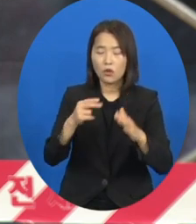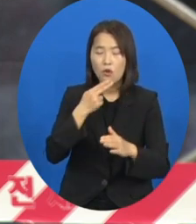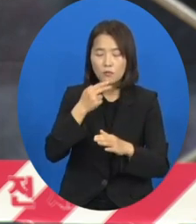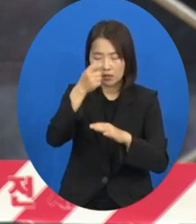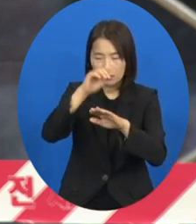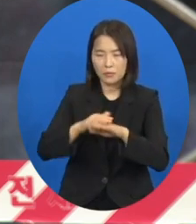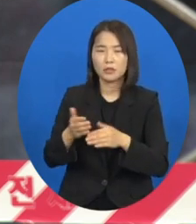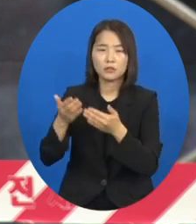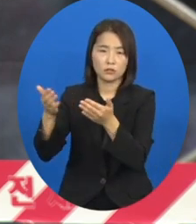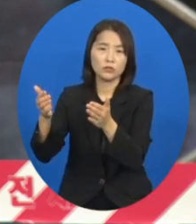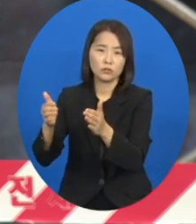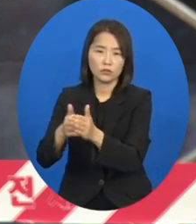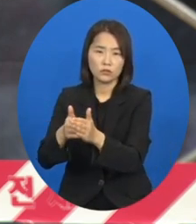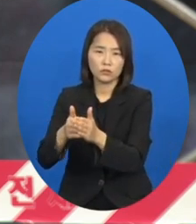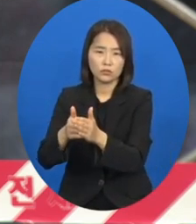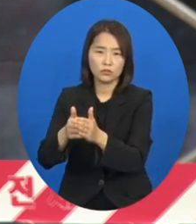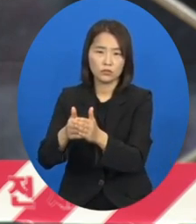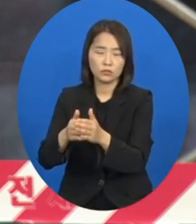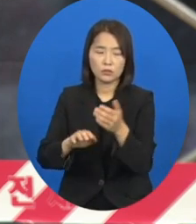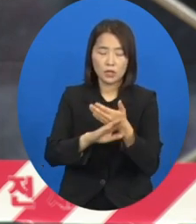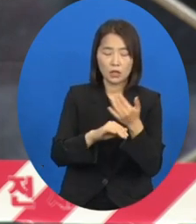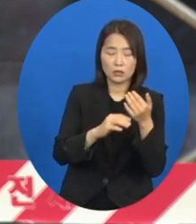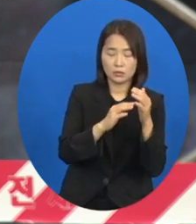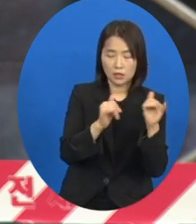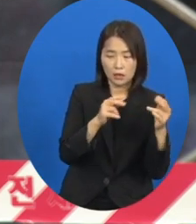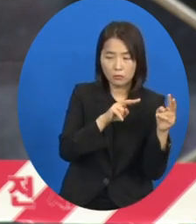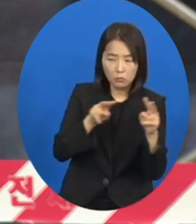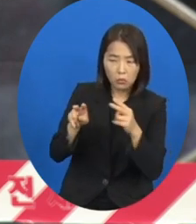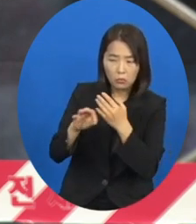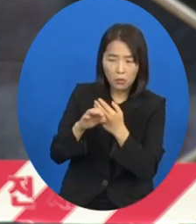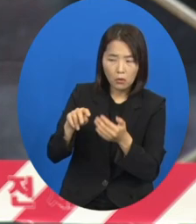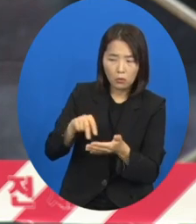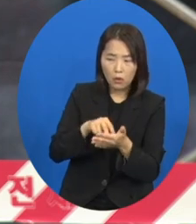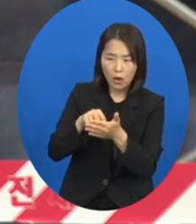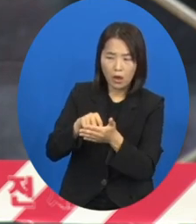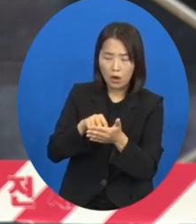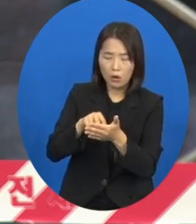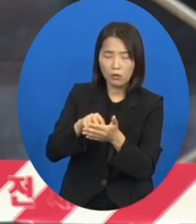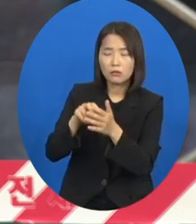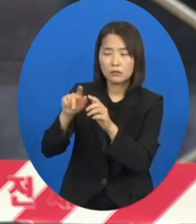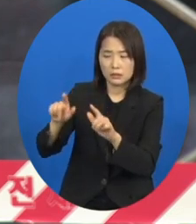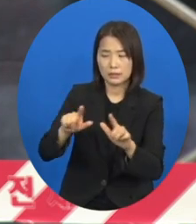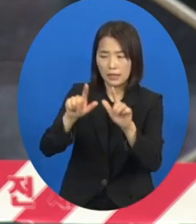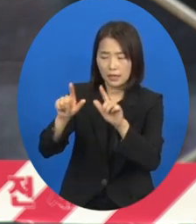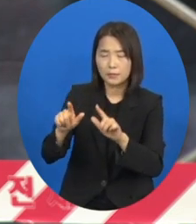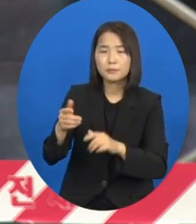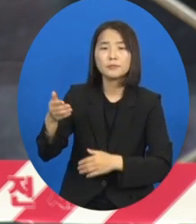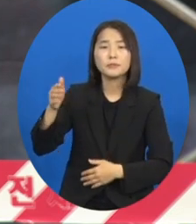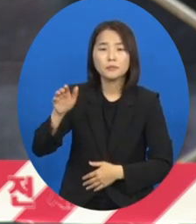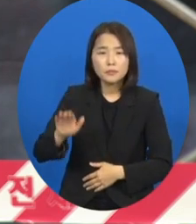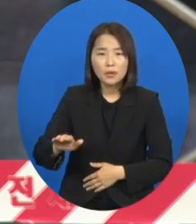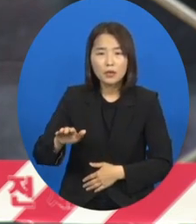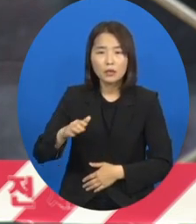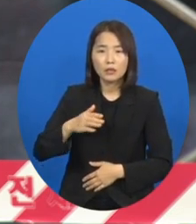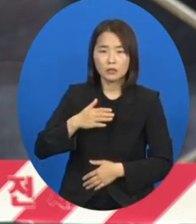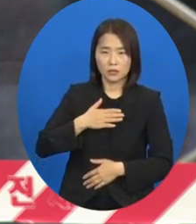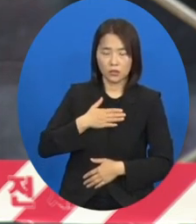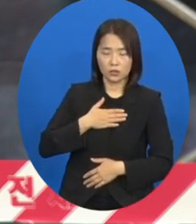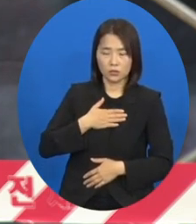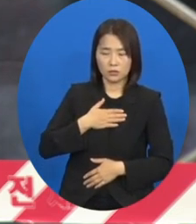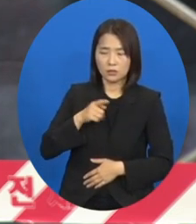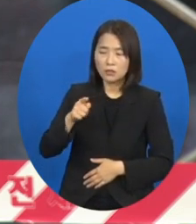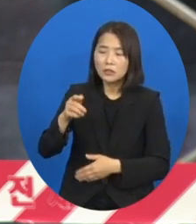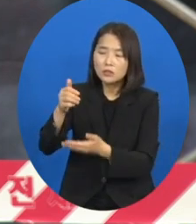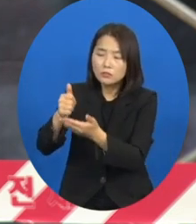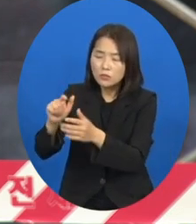보면 참 비통하고 외로운 삶일 수 있는 그런 삶이었죠. 그런데 저는 그분의 삶이 참